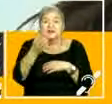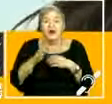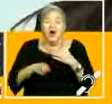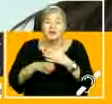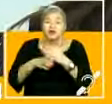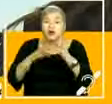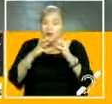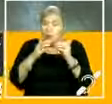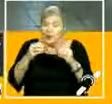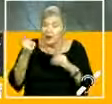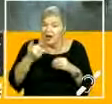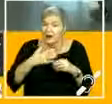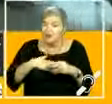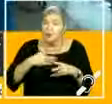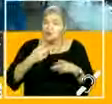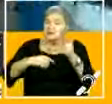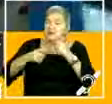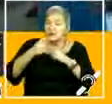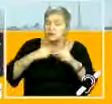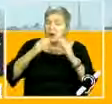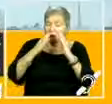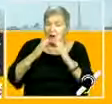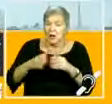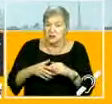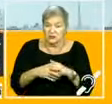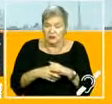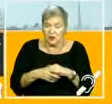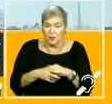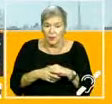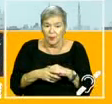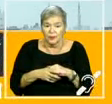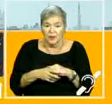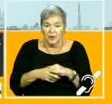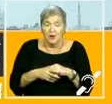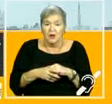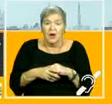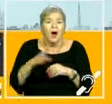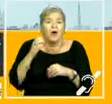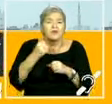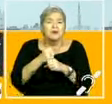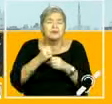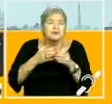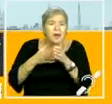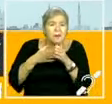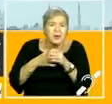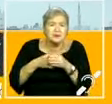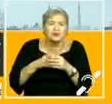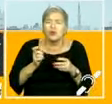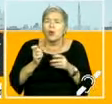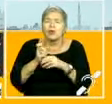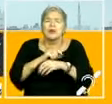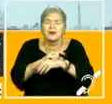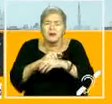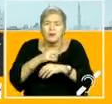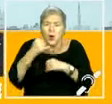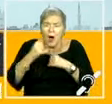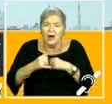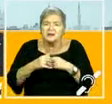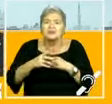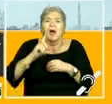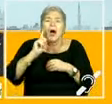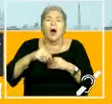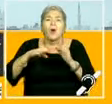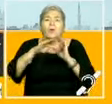cetățenilor români care vor să se întoarcă din Israel. Continuăm demersurile, suntem contra cronometru. Astăzi mai avem